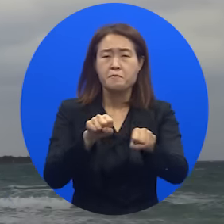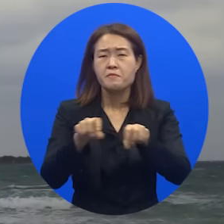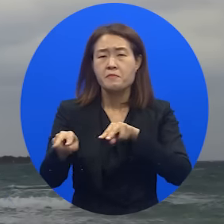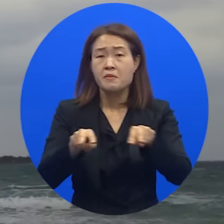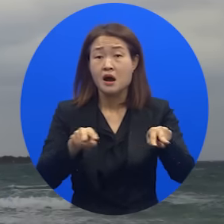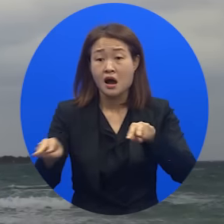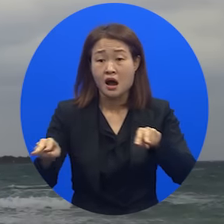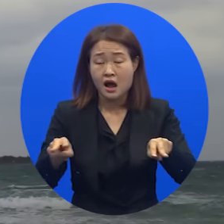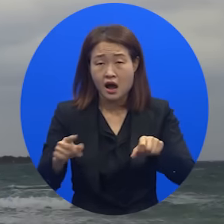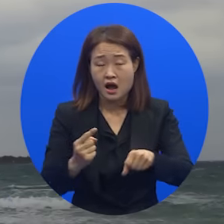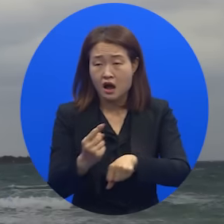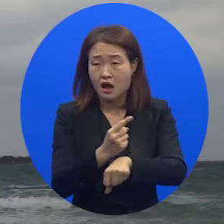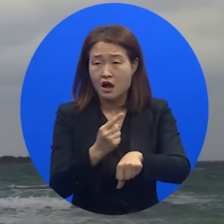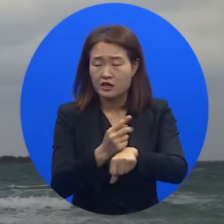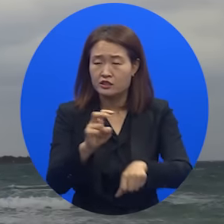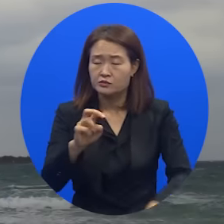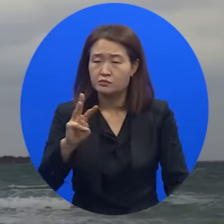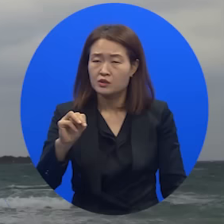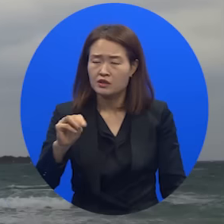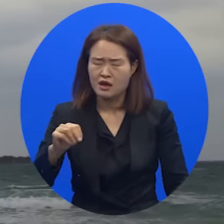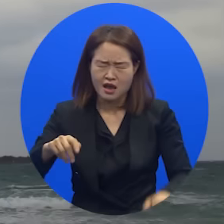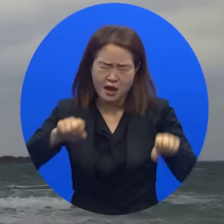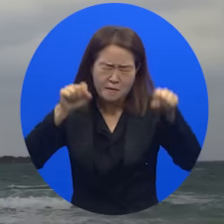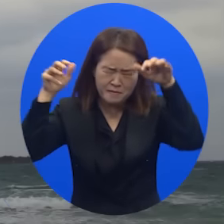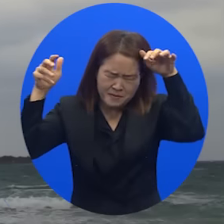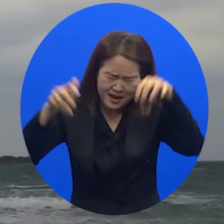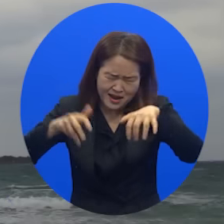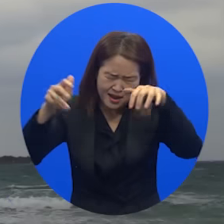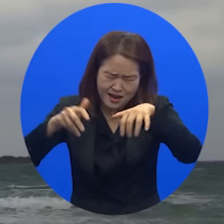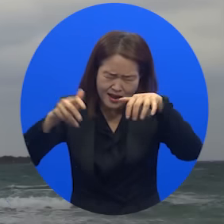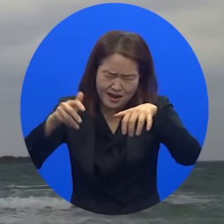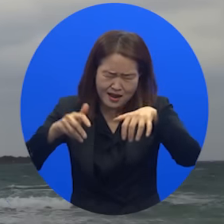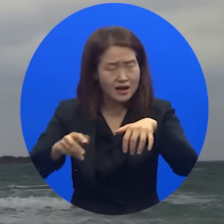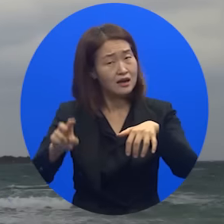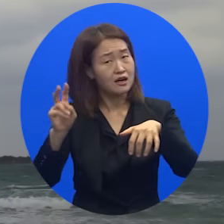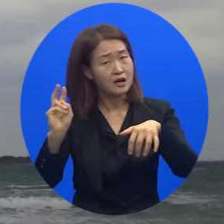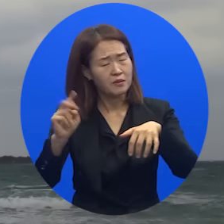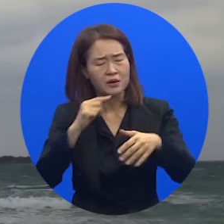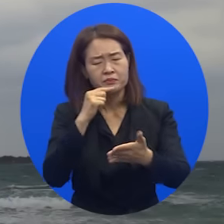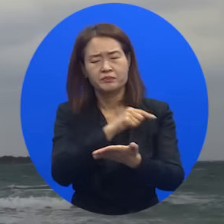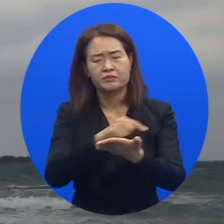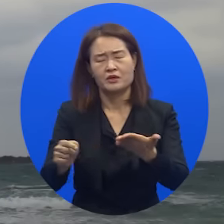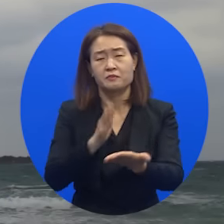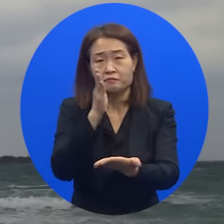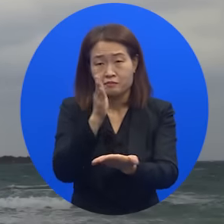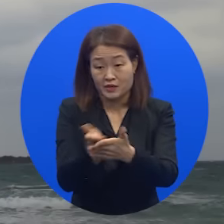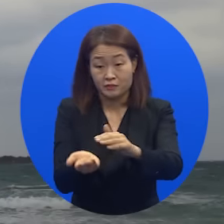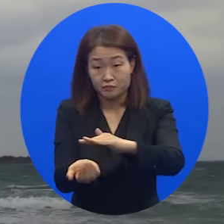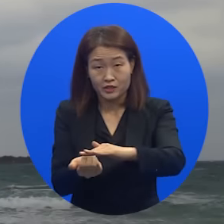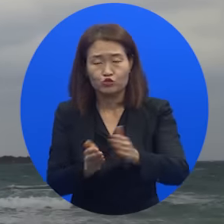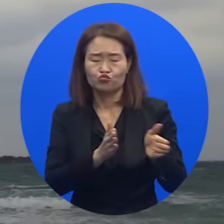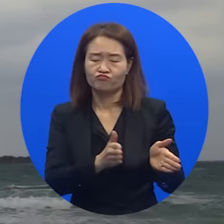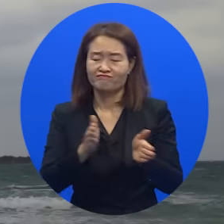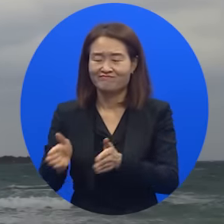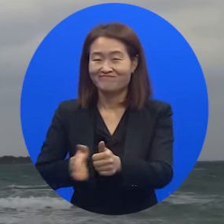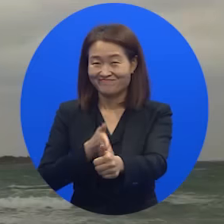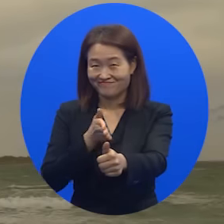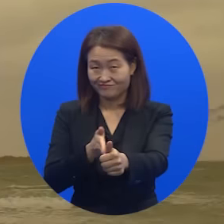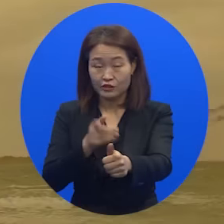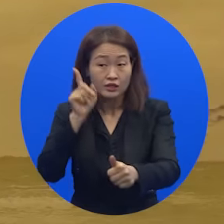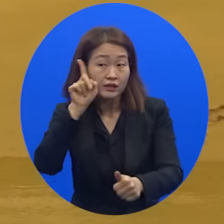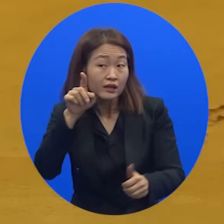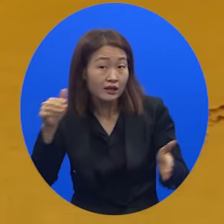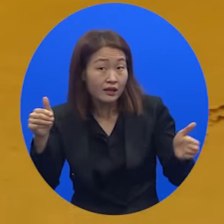번개를 동반한 시간당 20mm 이상의 세찬 비가 쏟아질 것으로 예상되 피해가 없도록 대비하셔야겠습니다